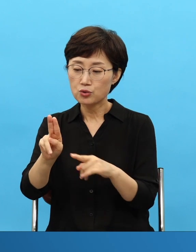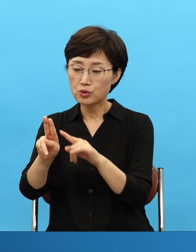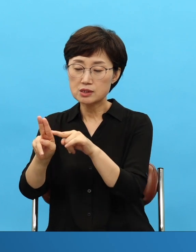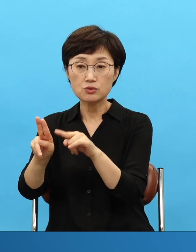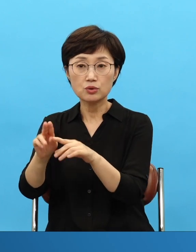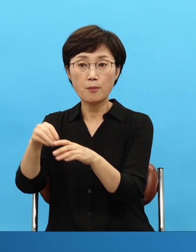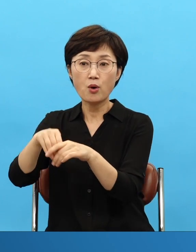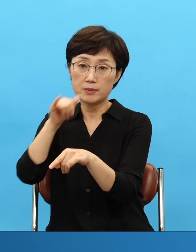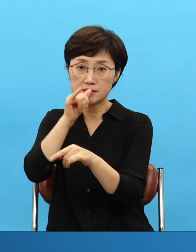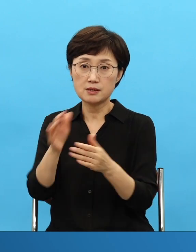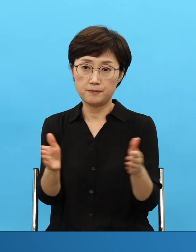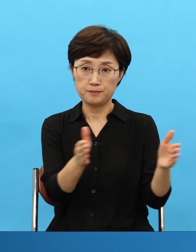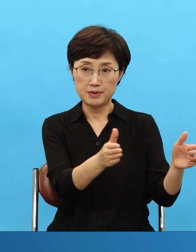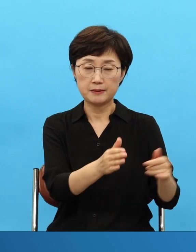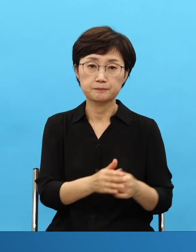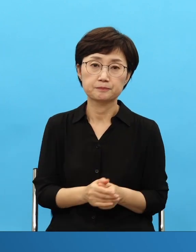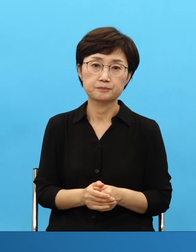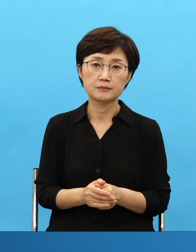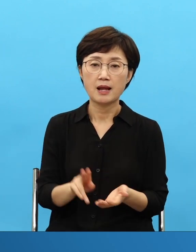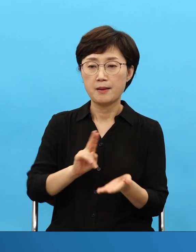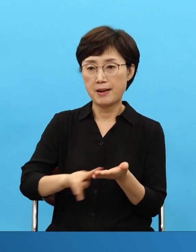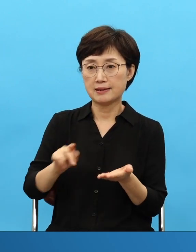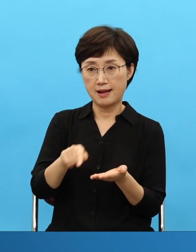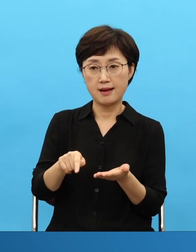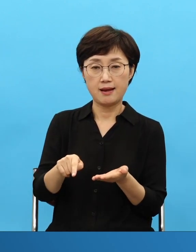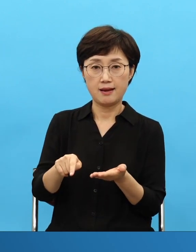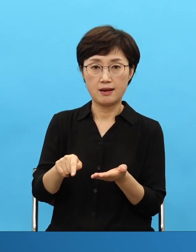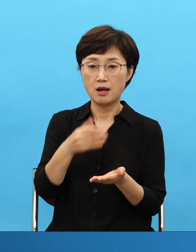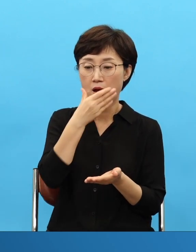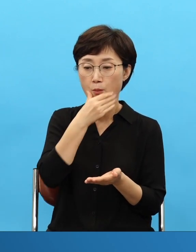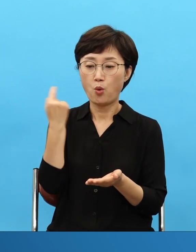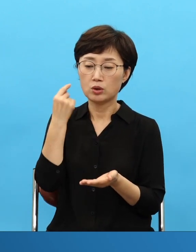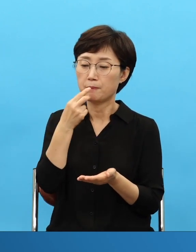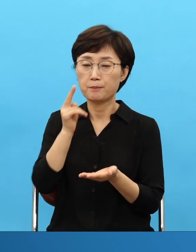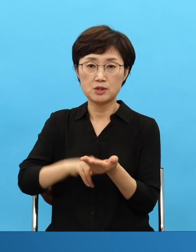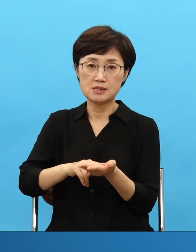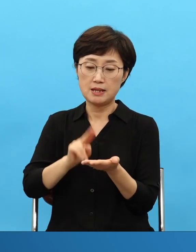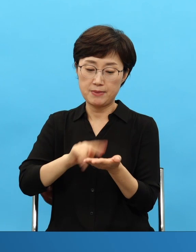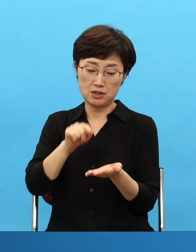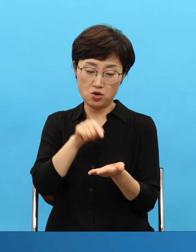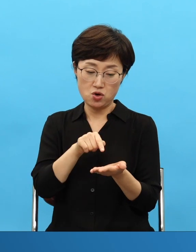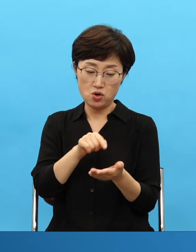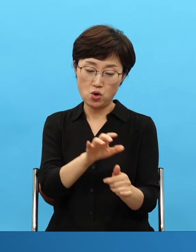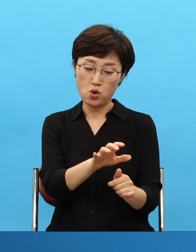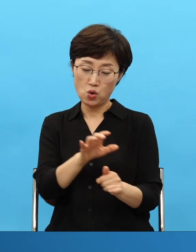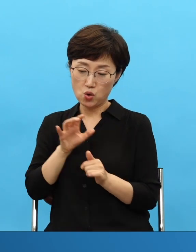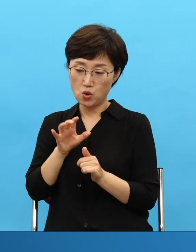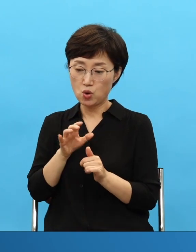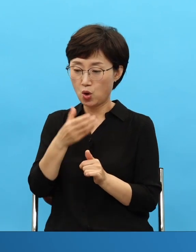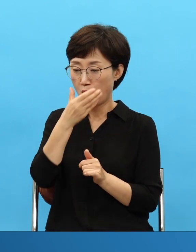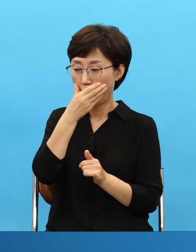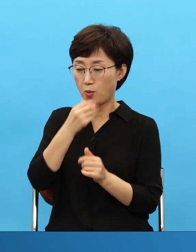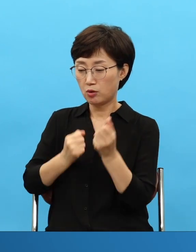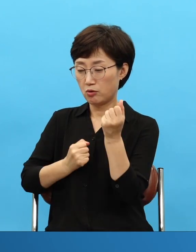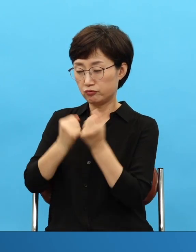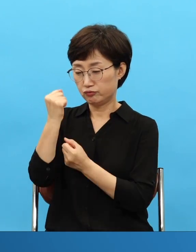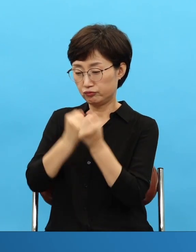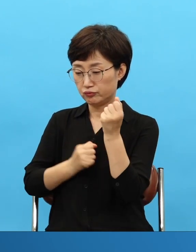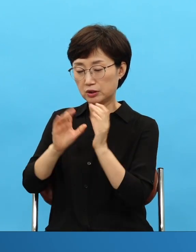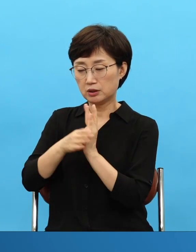수록됐습니다. 만화 복음 편지는 모든 사역자들이 현장에서 정확한 복음을 전달할